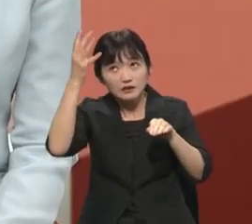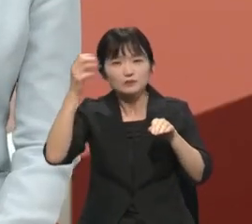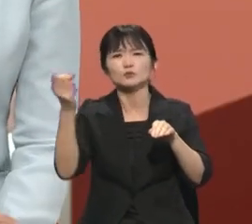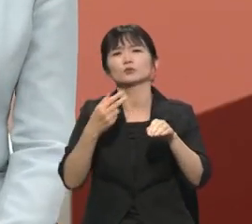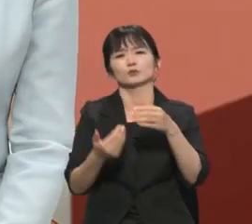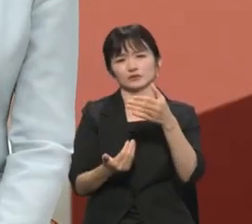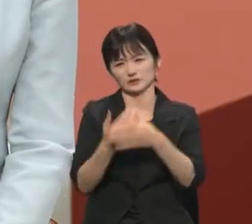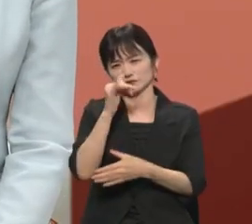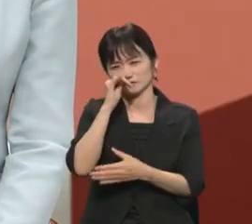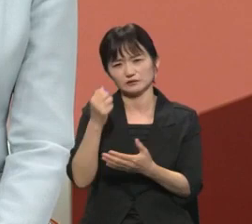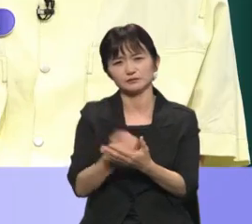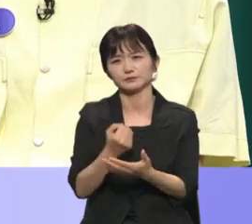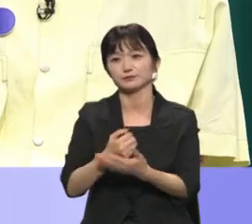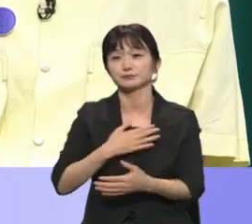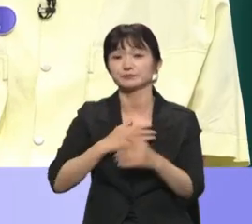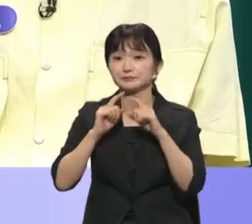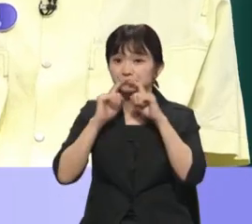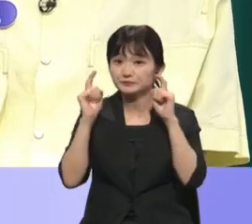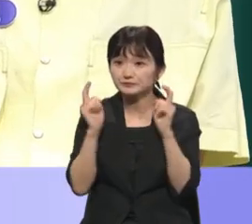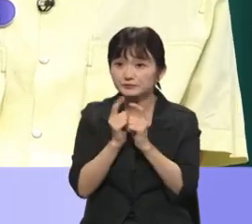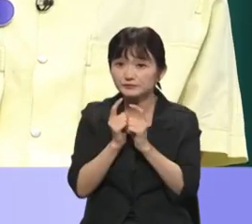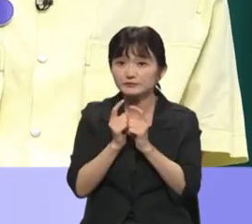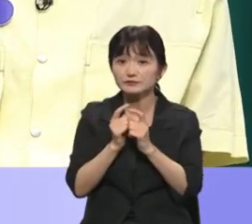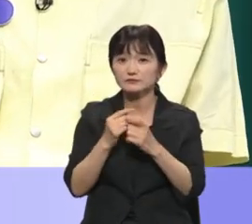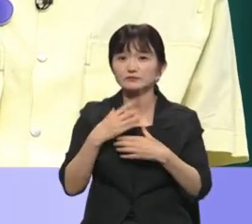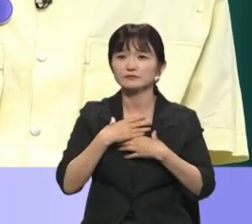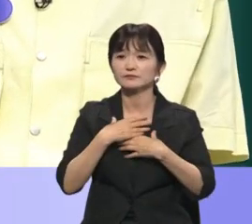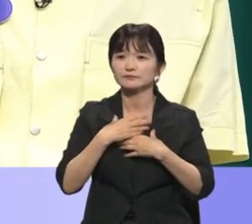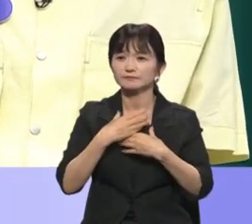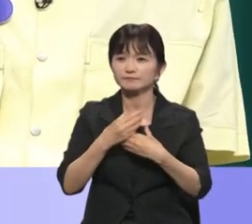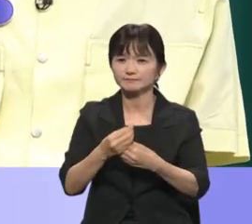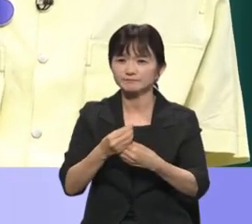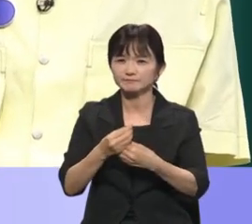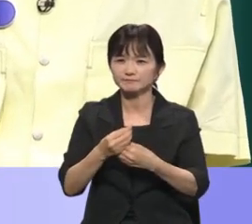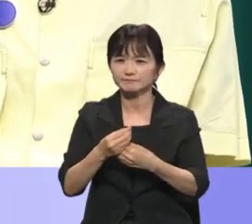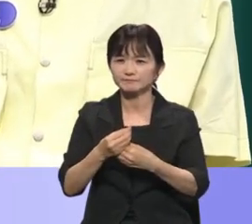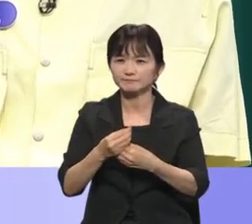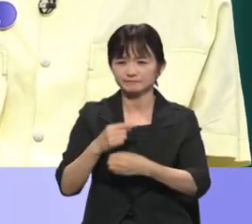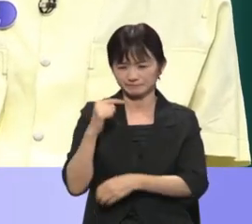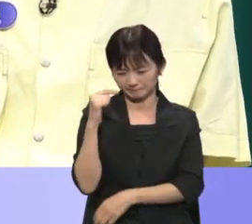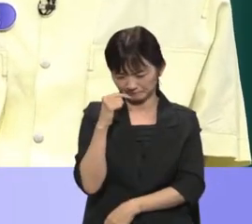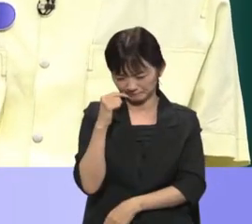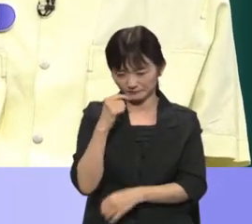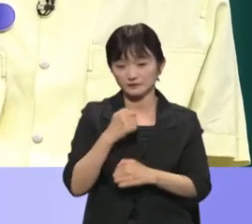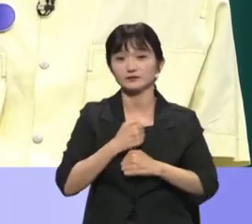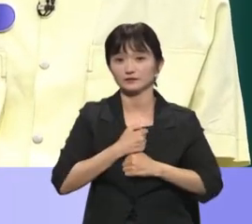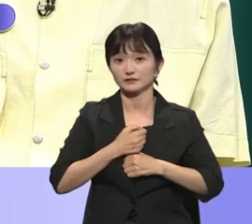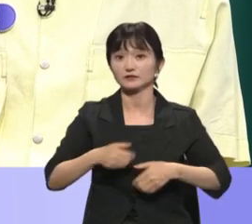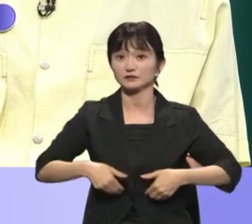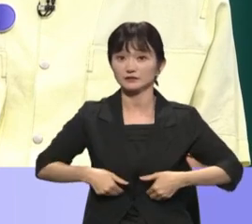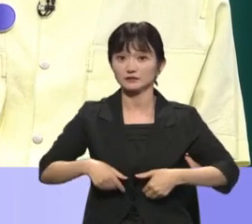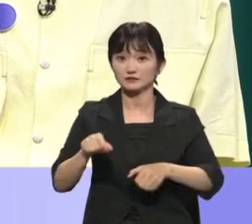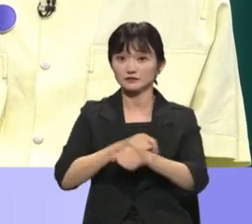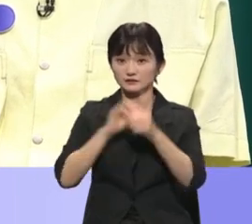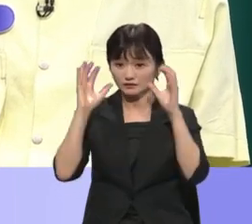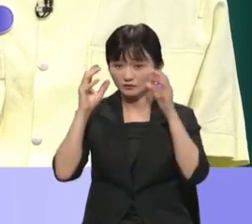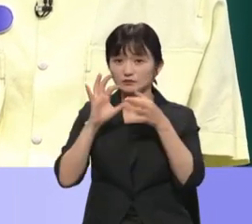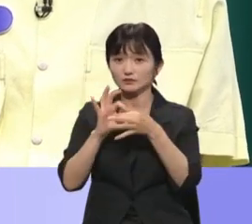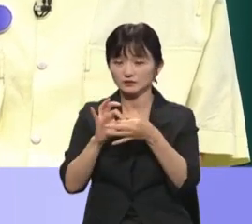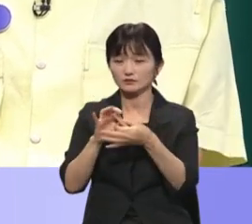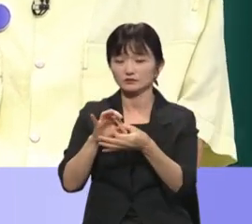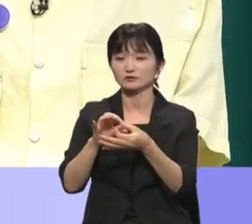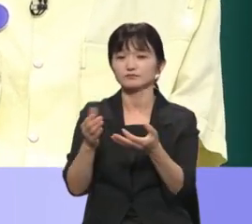안타까운 사고거든요 저는 개인적으로는 안전은 조금 과하게 지킬 필요가 있다고 봅니다 특히 이제 어린이들과 관련된